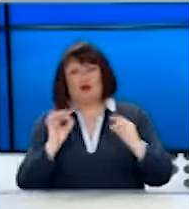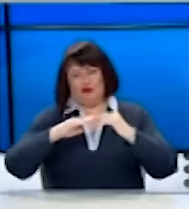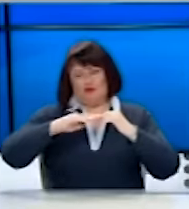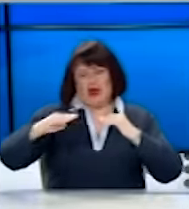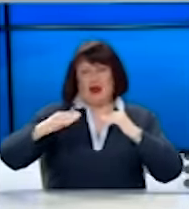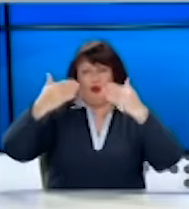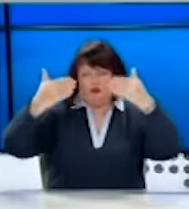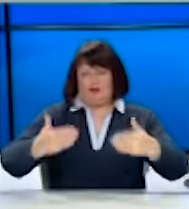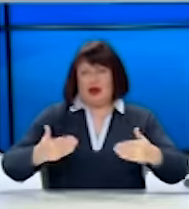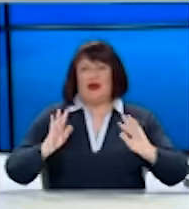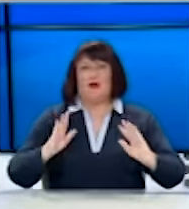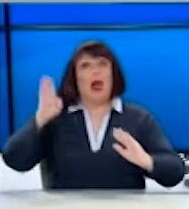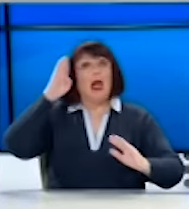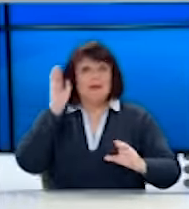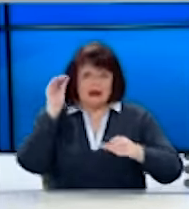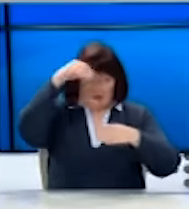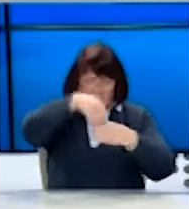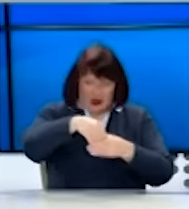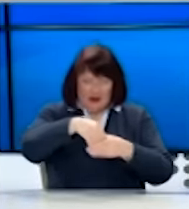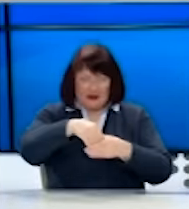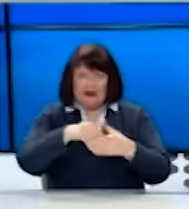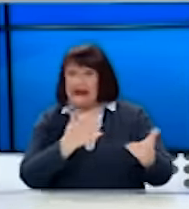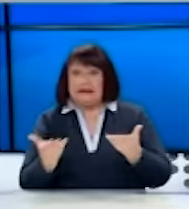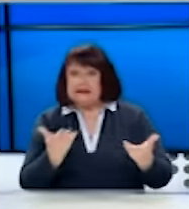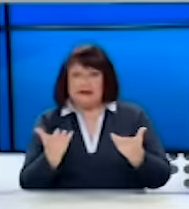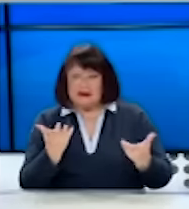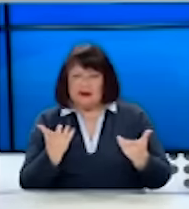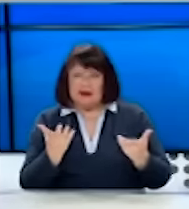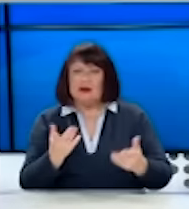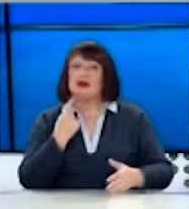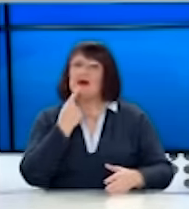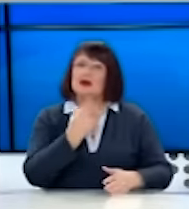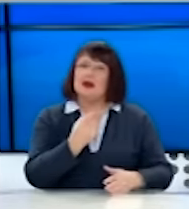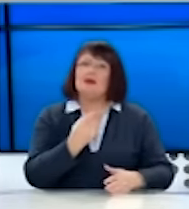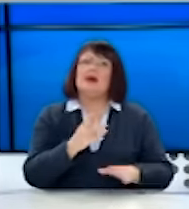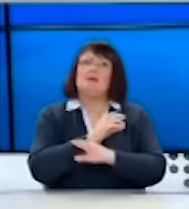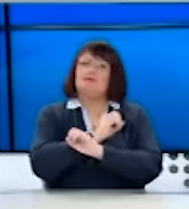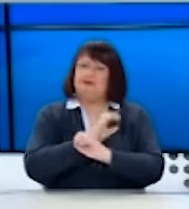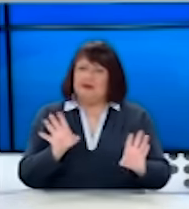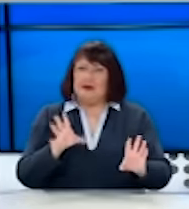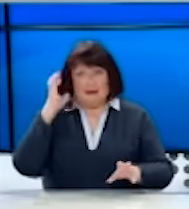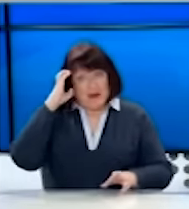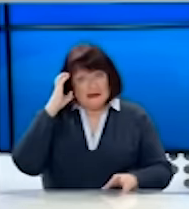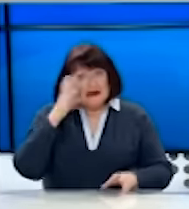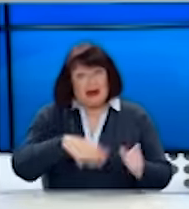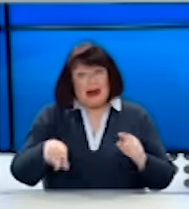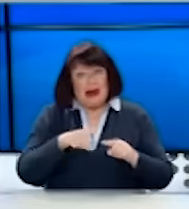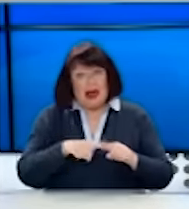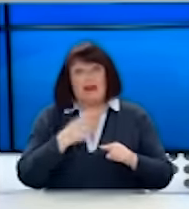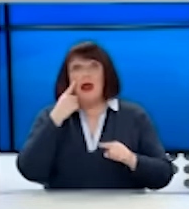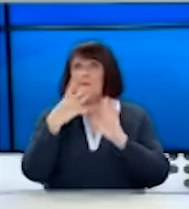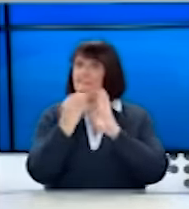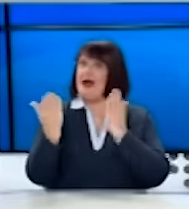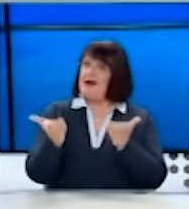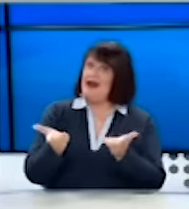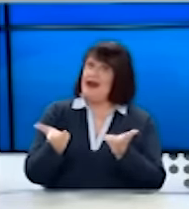Πάλι με μεσολάβηση των Ηνωμένων Πολιτειών Αμερικής, η οποία είχε προβληθεί και στη χώρα μας, θυμάστε, ως